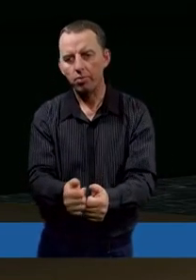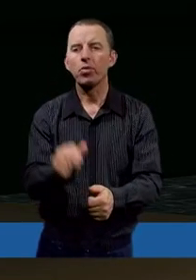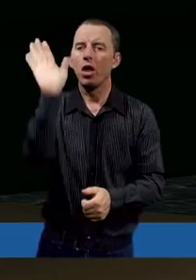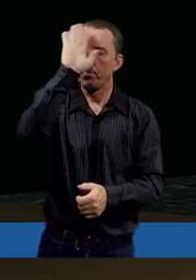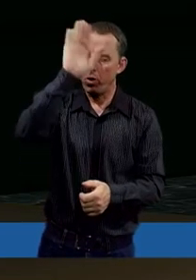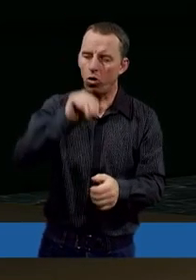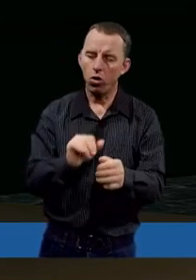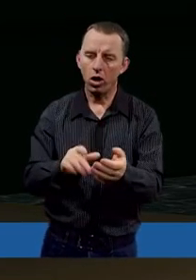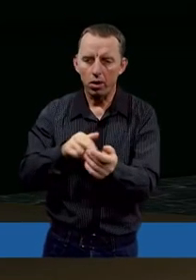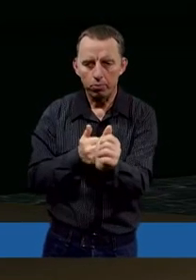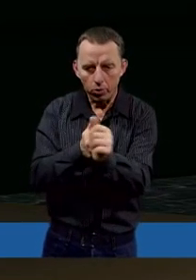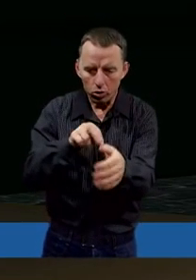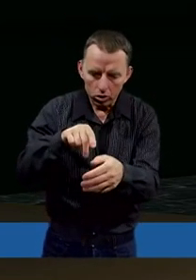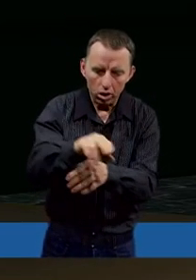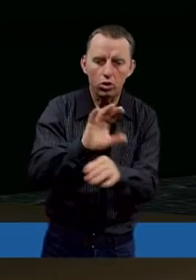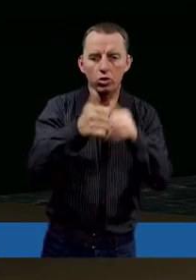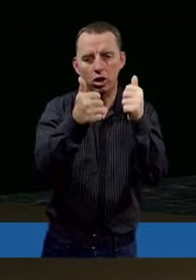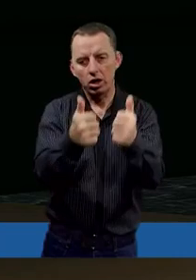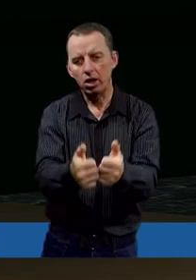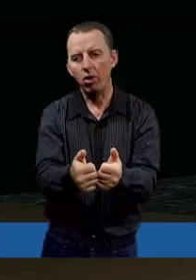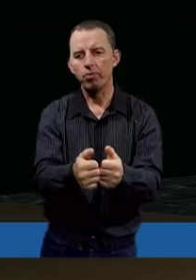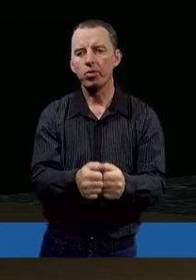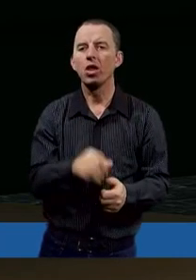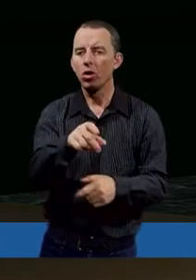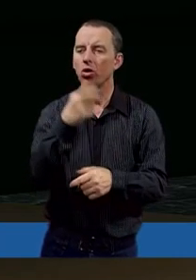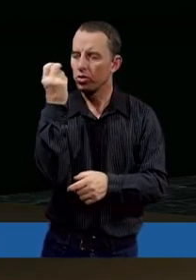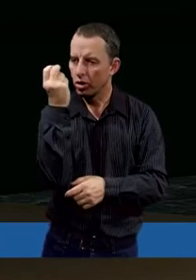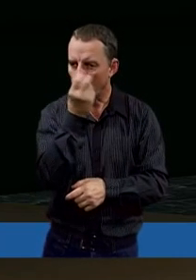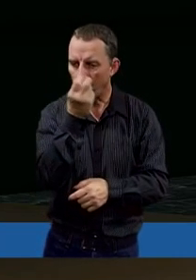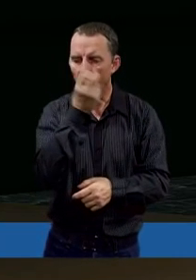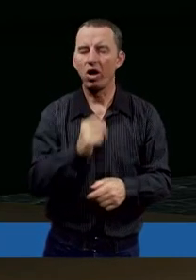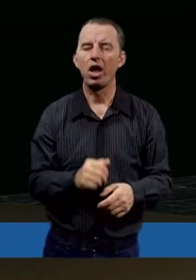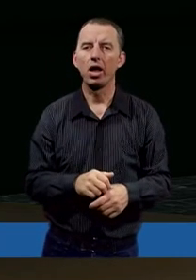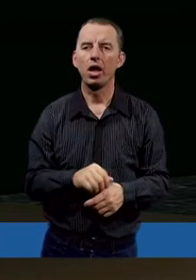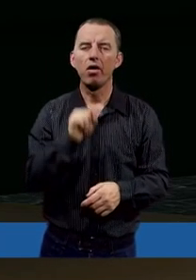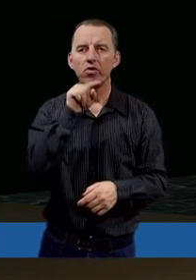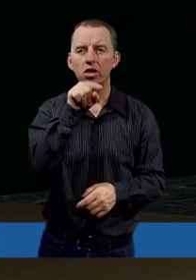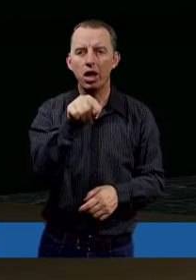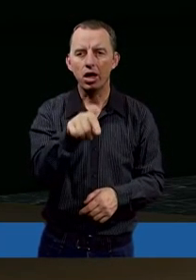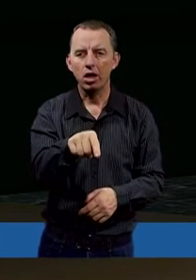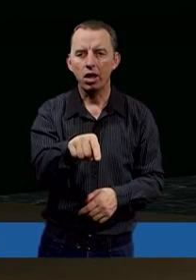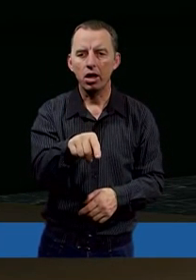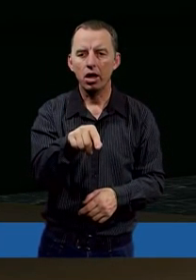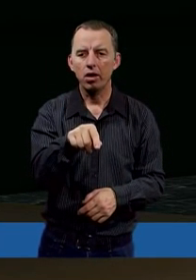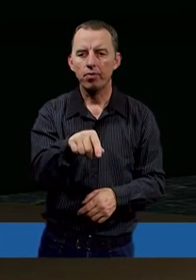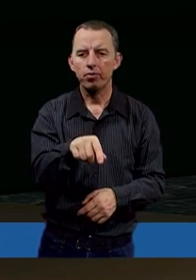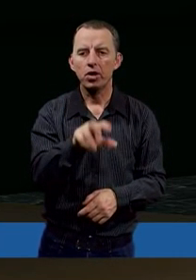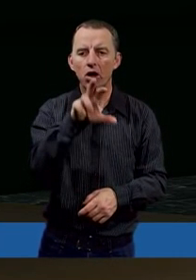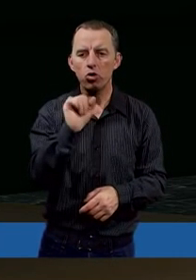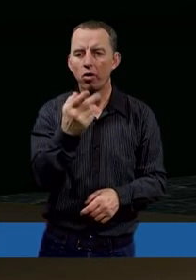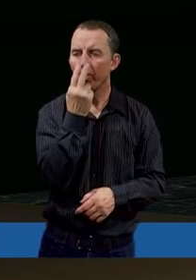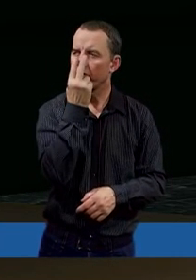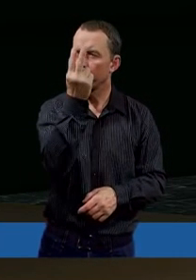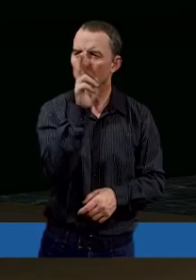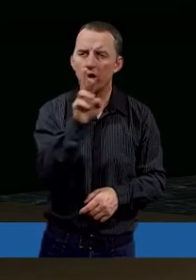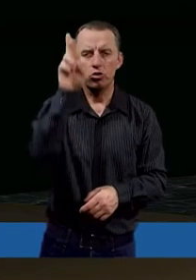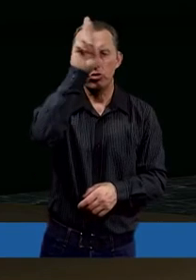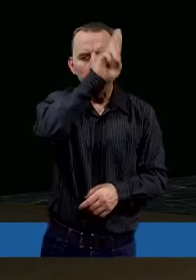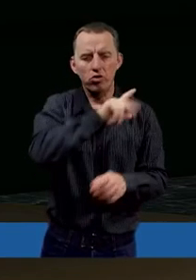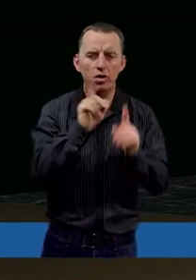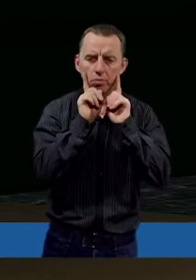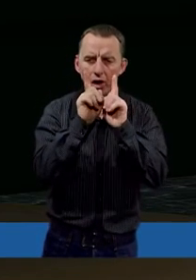Boga podejście do tego, co się stało, prawda? I wtedy właśnie, co jest ciekawe, wtedy Job zaczyna widzieć